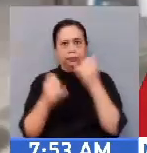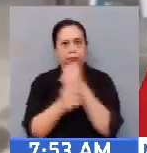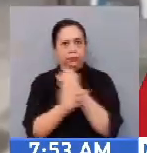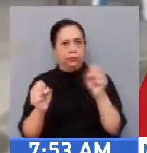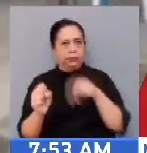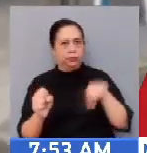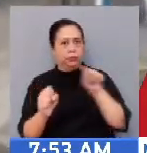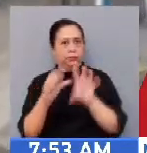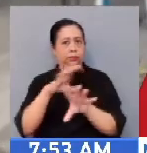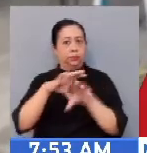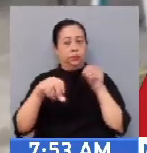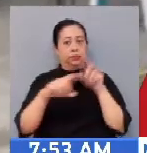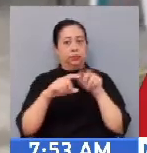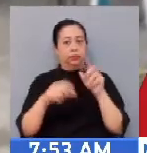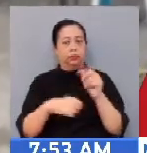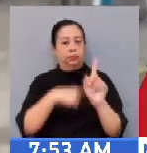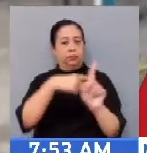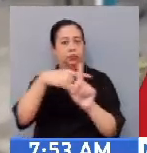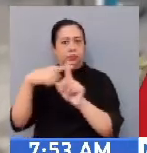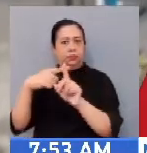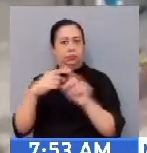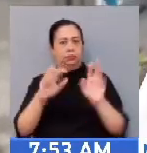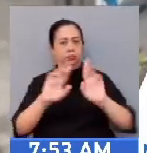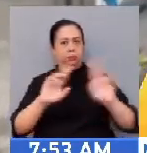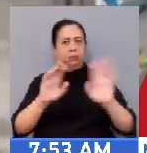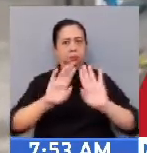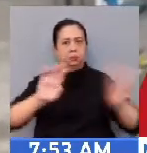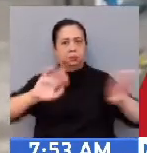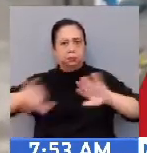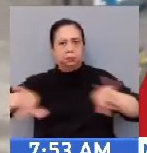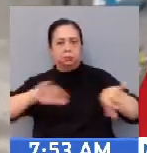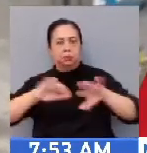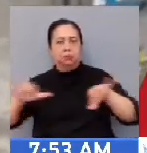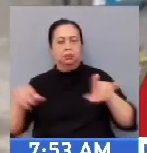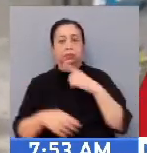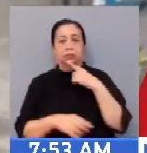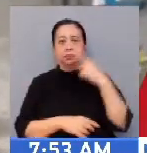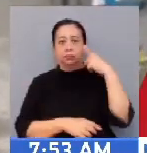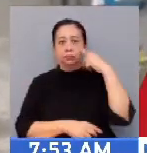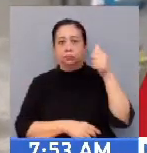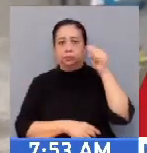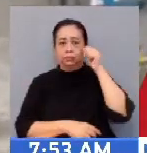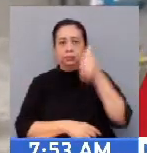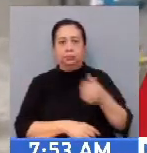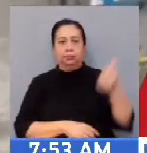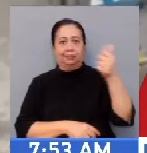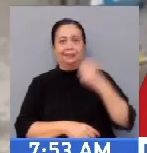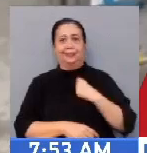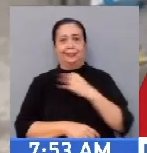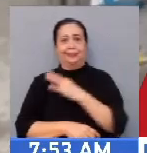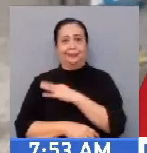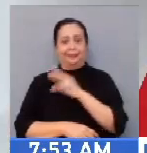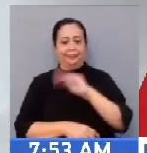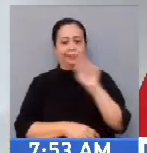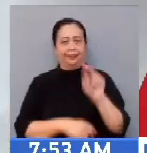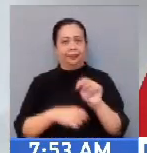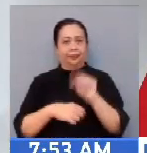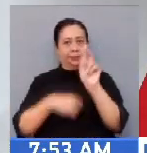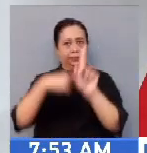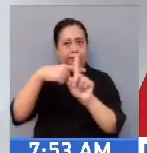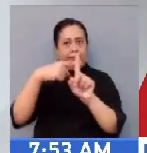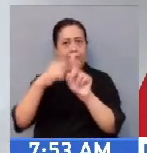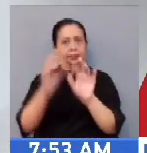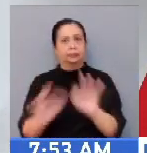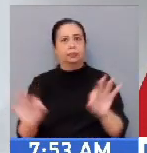cemetery, clear ang daanan. Ayon kay Paolo De Mesa, admin staff ng Manila North Cemetery, mahalaga raw na walang obstruction